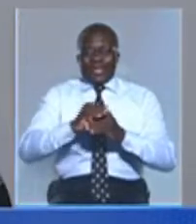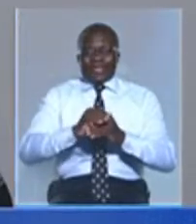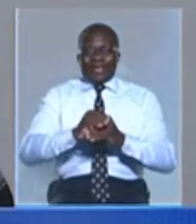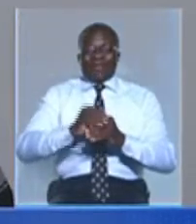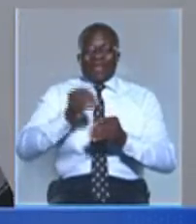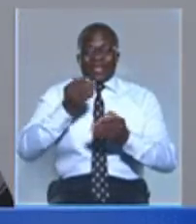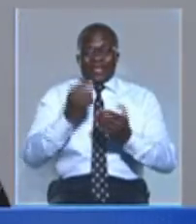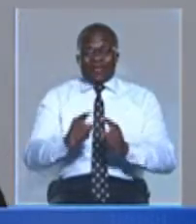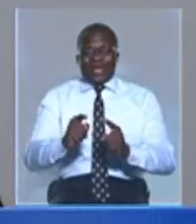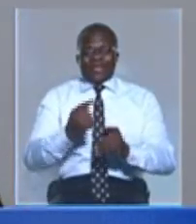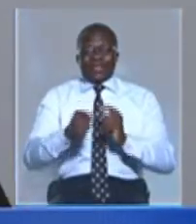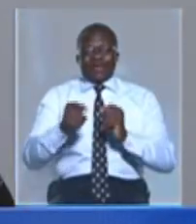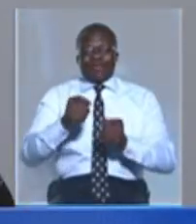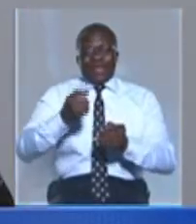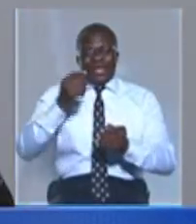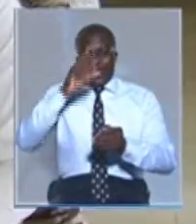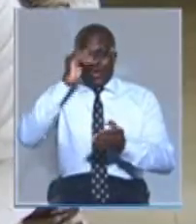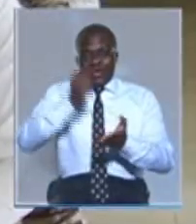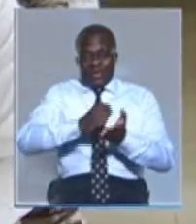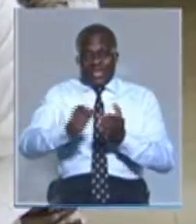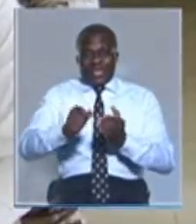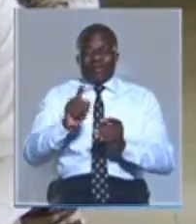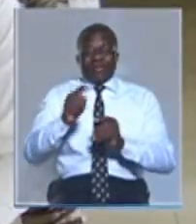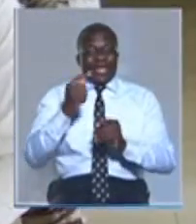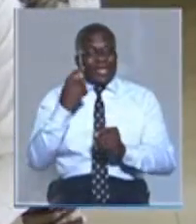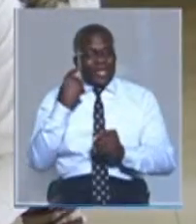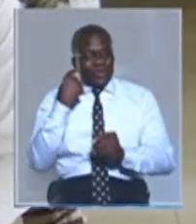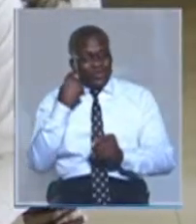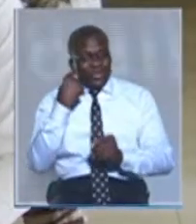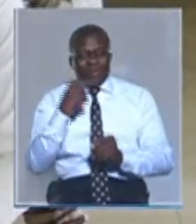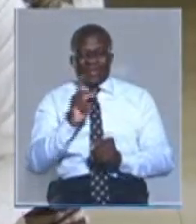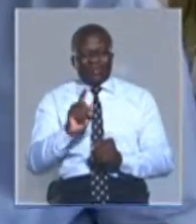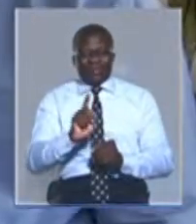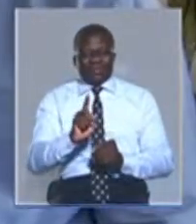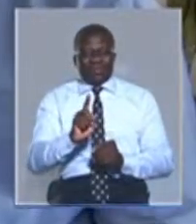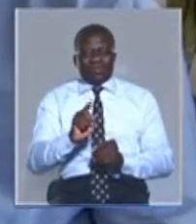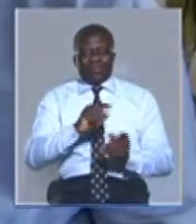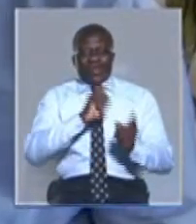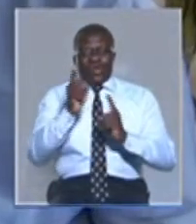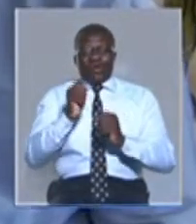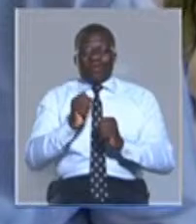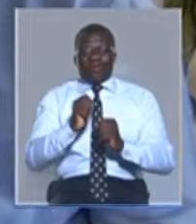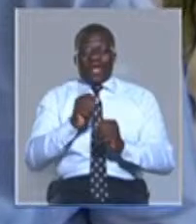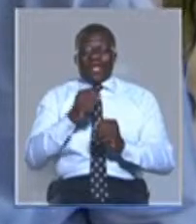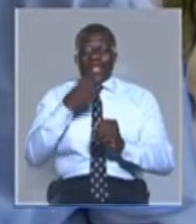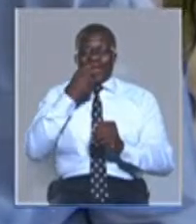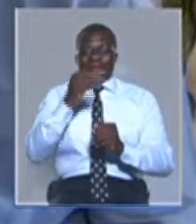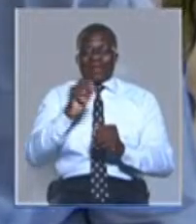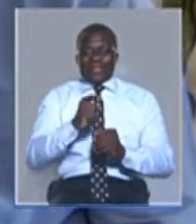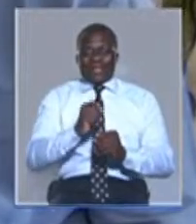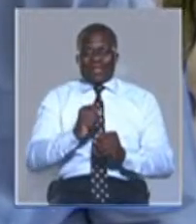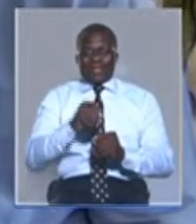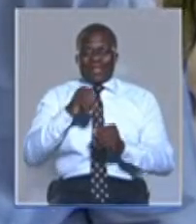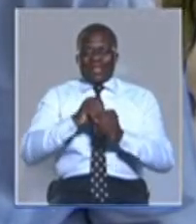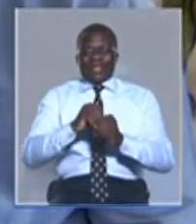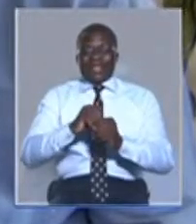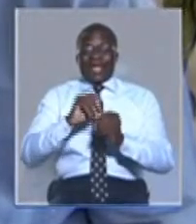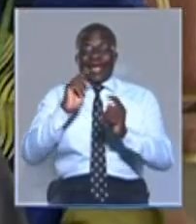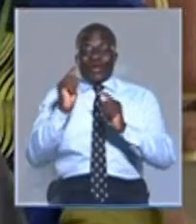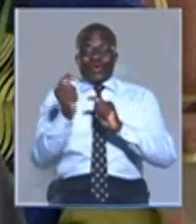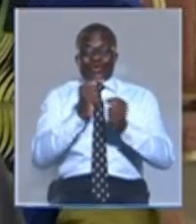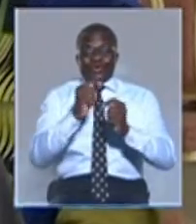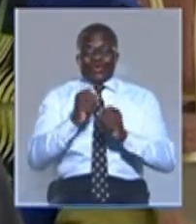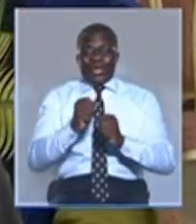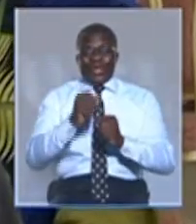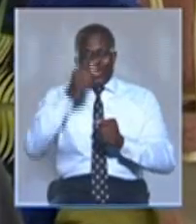courantes. Mais mon éditeur, après m'avoir écouté, m'a dit non, allons au fond de la langue française. Donc, dans le tournoi des tourments,